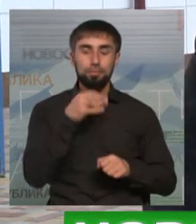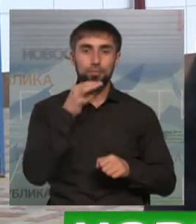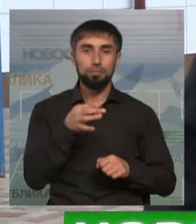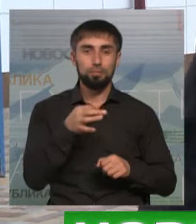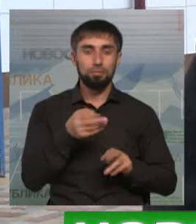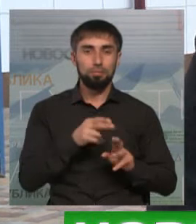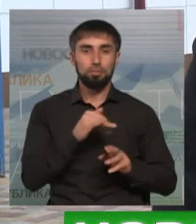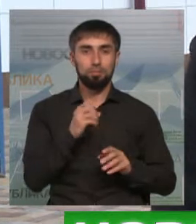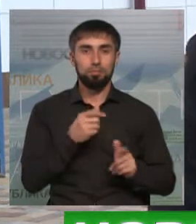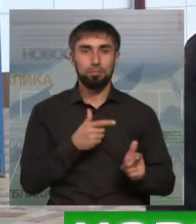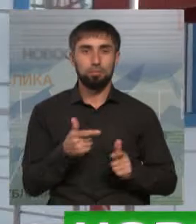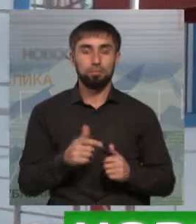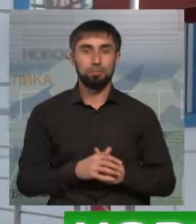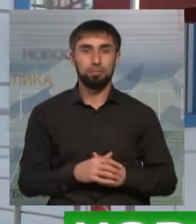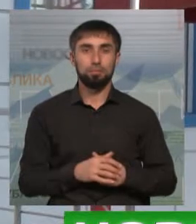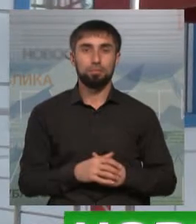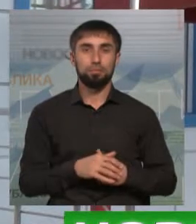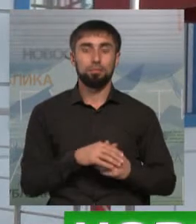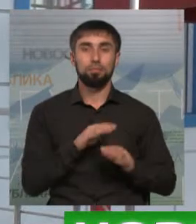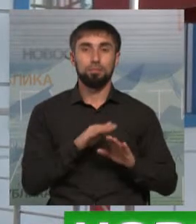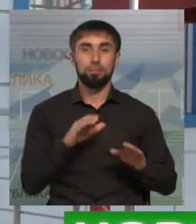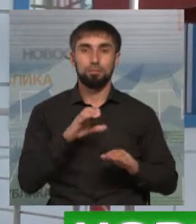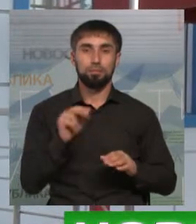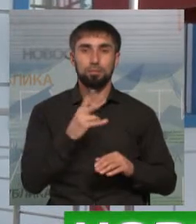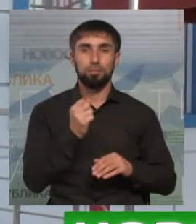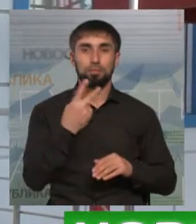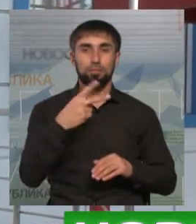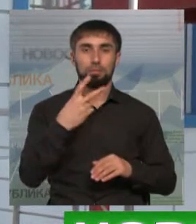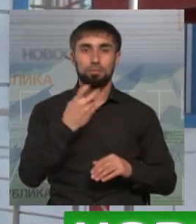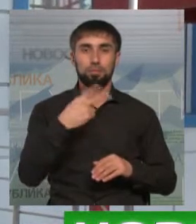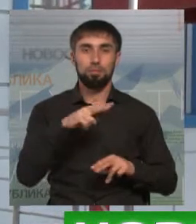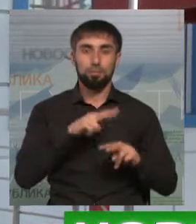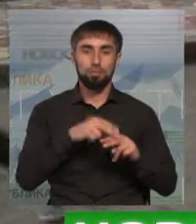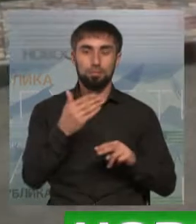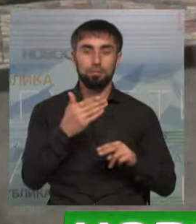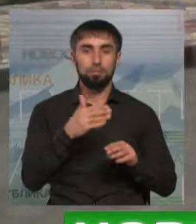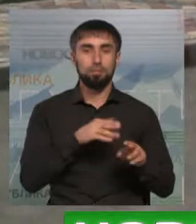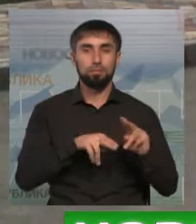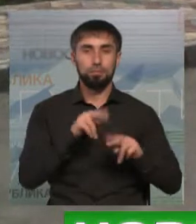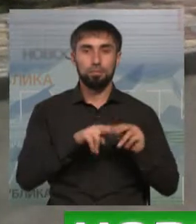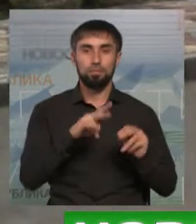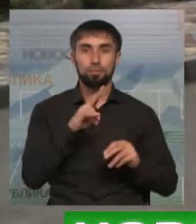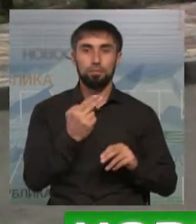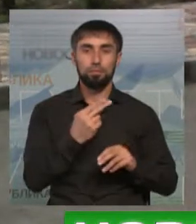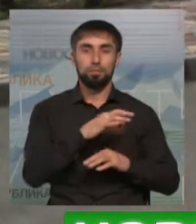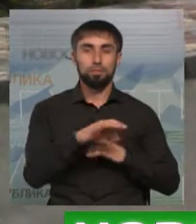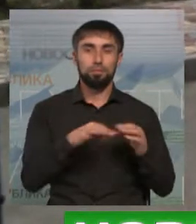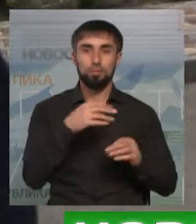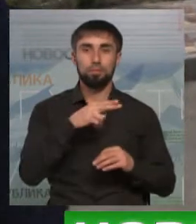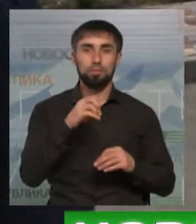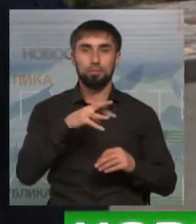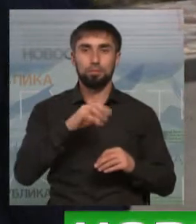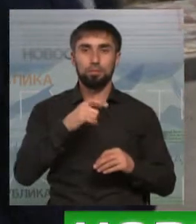война, есть студент. Детский сад на 220 мест строит в рамках реализации национального проекта «Демография». В